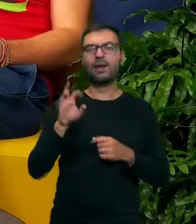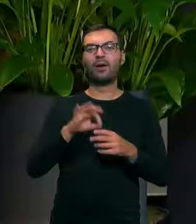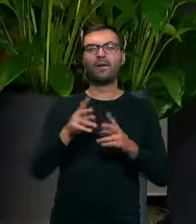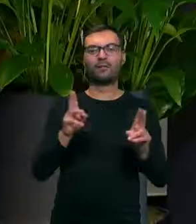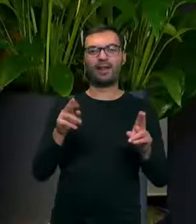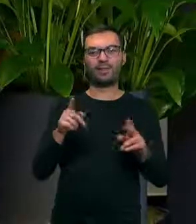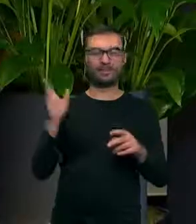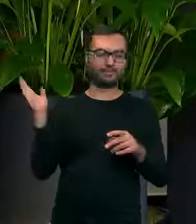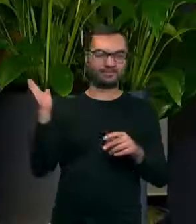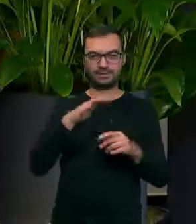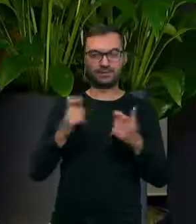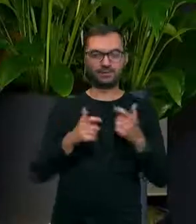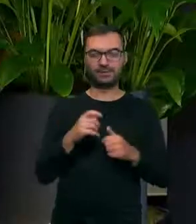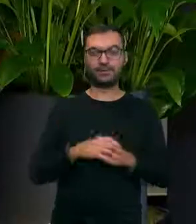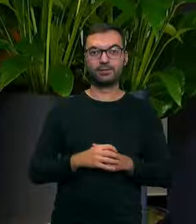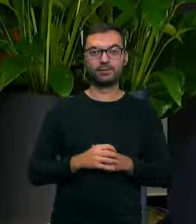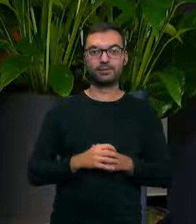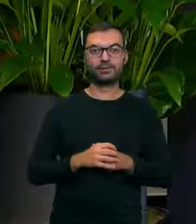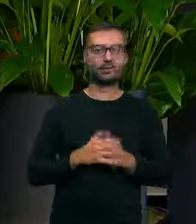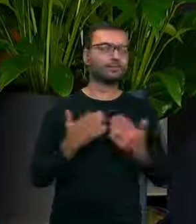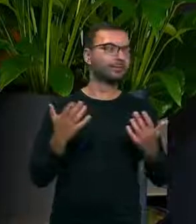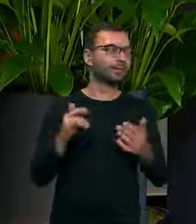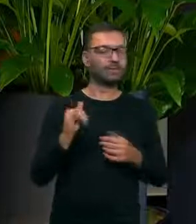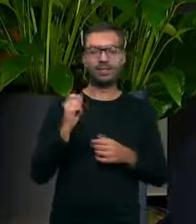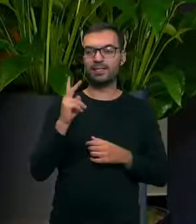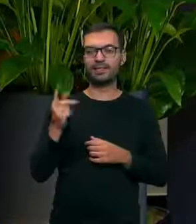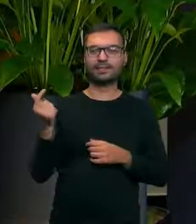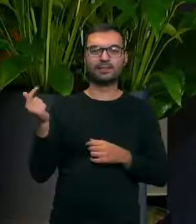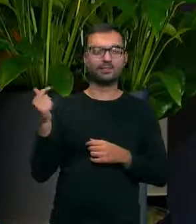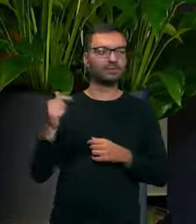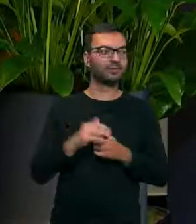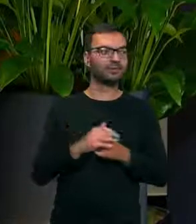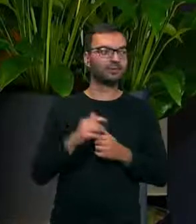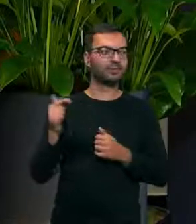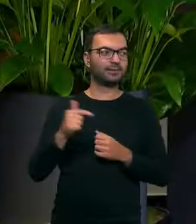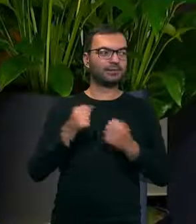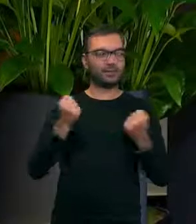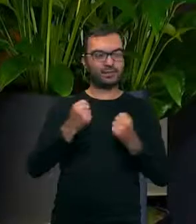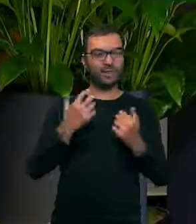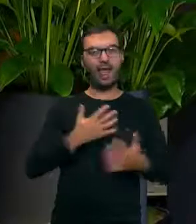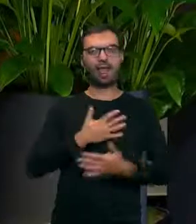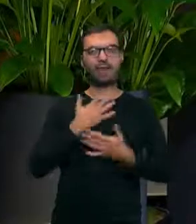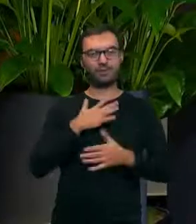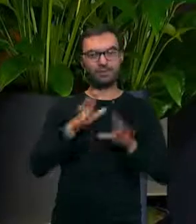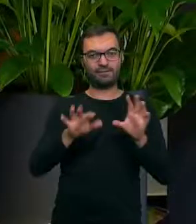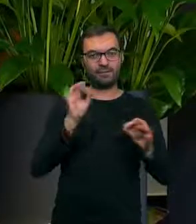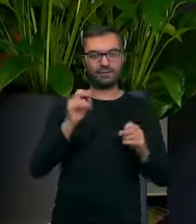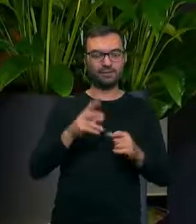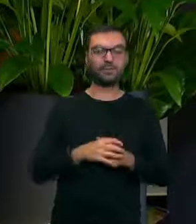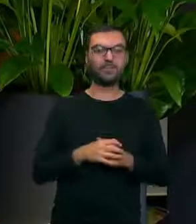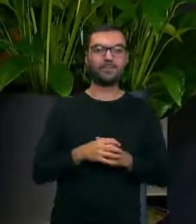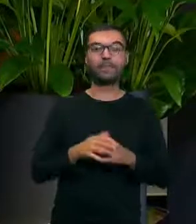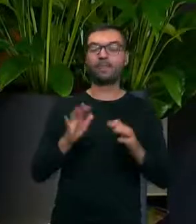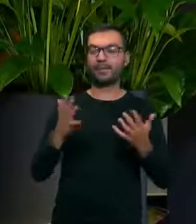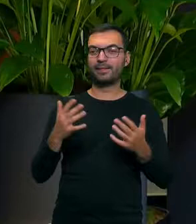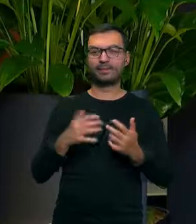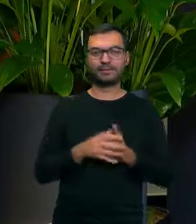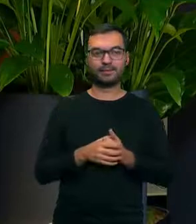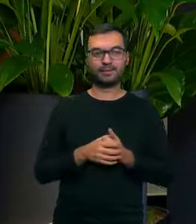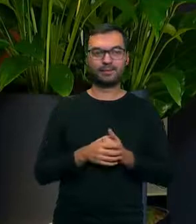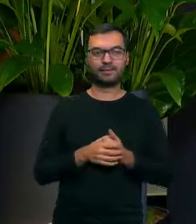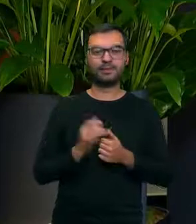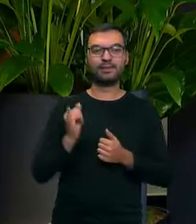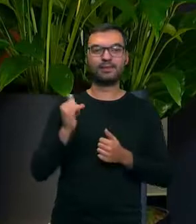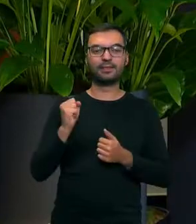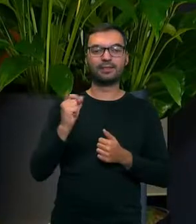scenę robiliśmy. No tak, no bo Jacek przyszedł. Tak. Trzeba było takie najbardziej emocjonalne sceny przećwiczyć. Znaczy tak, no faktem jest, że